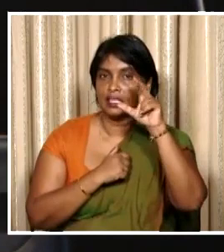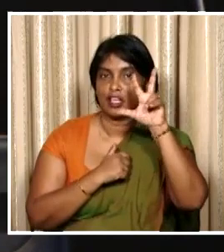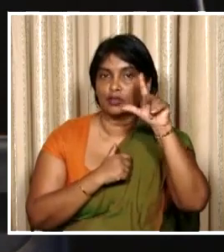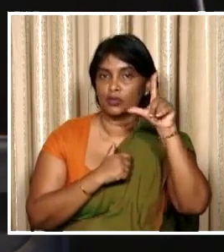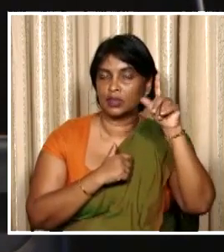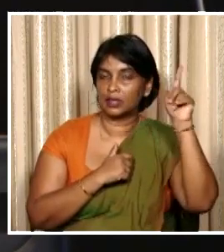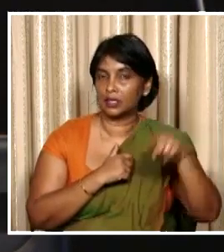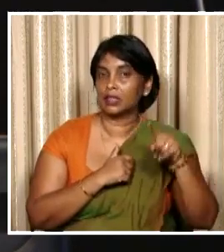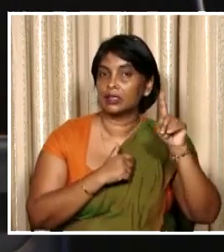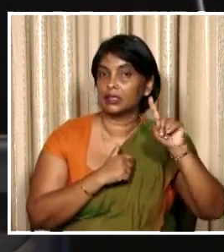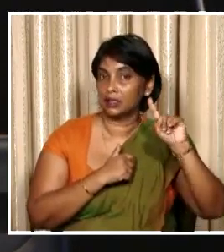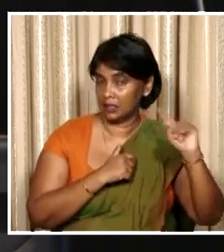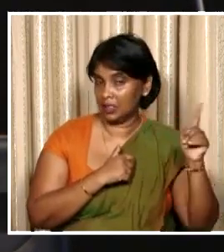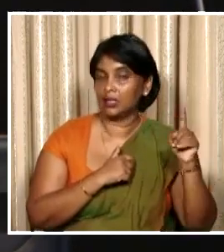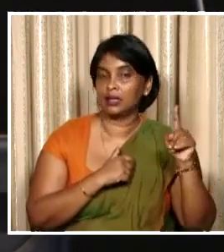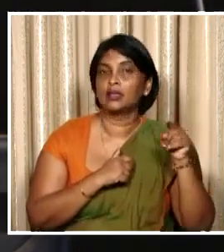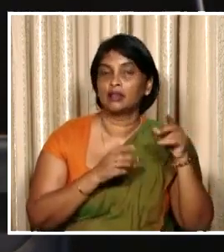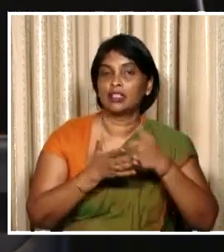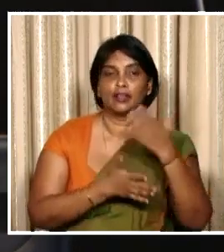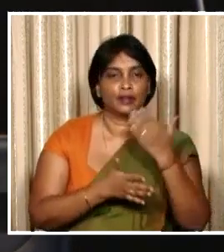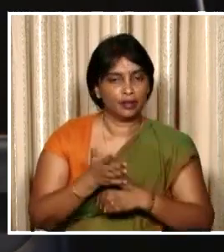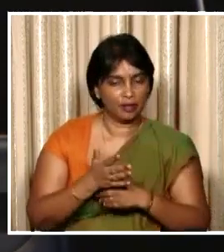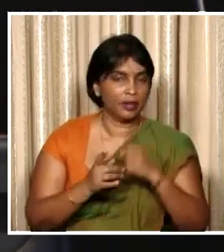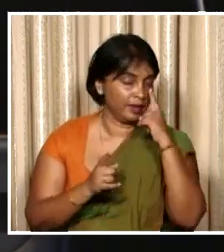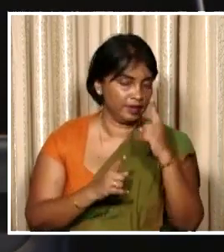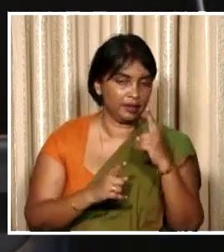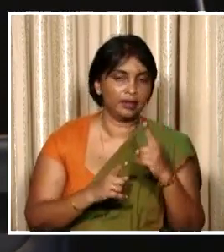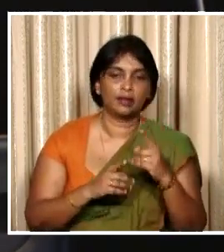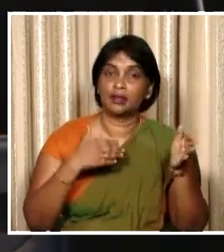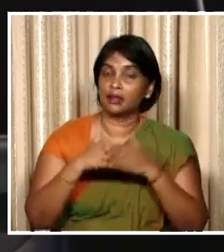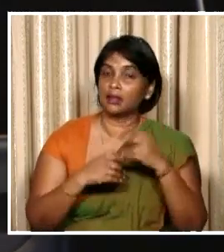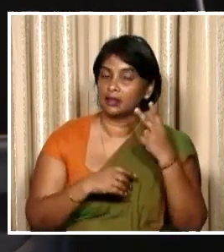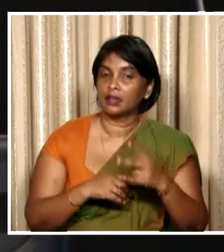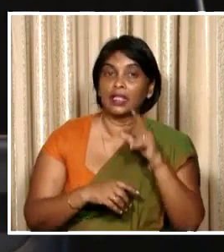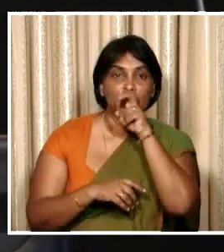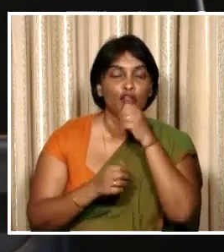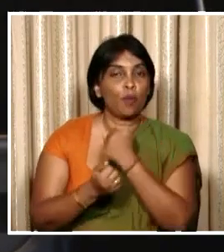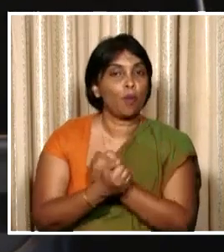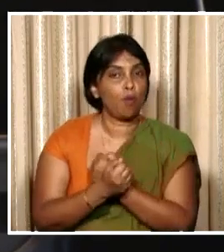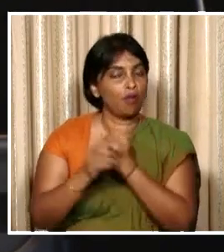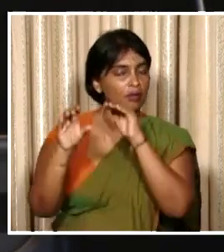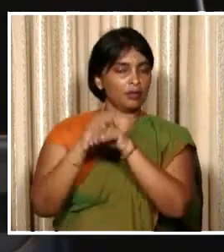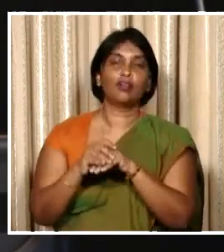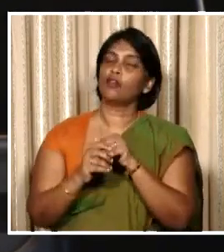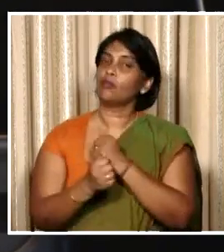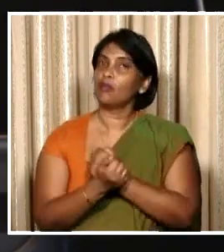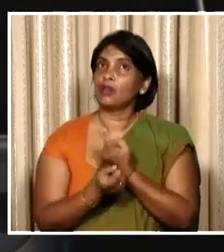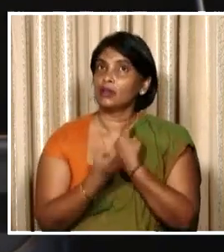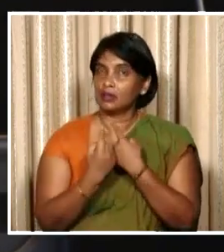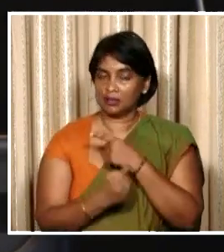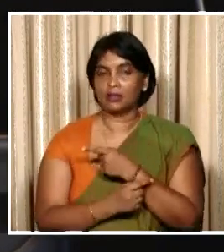දහය ඊම් දරණ වාර්තාව. එක ඇඟනුම් දෙක කිල් නොච්චි පොලිස් ස්ථාරයට අනයුක්ත පොලිස්